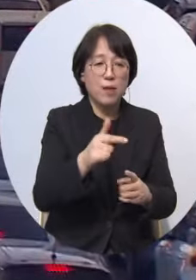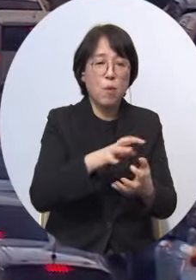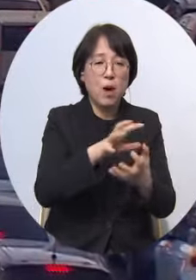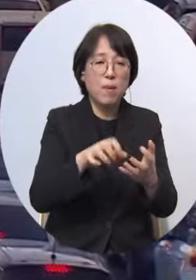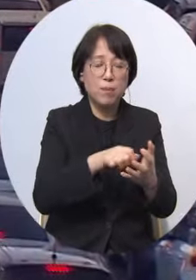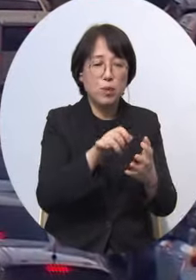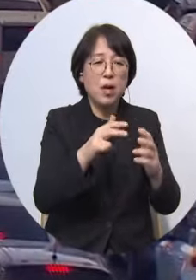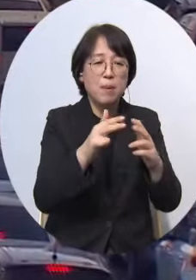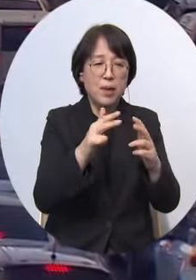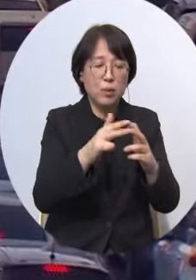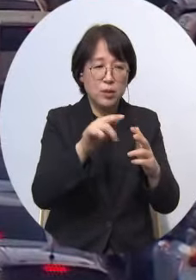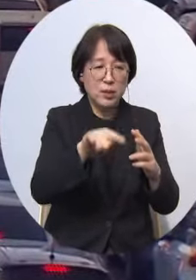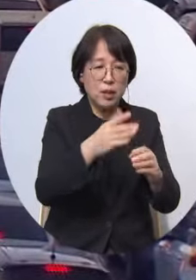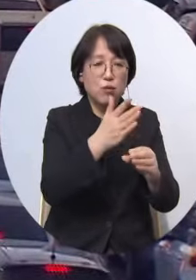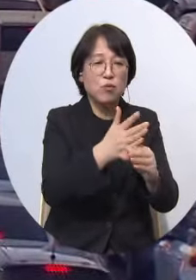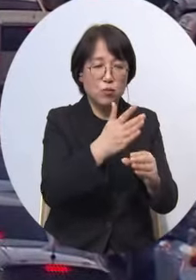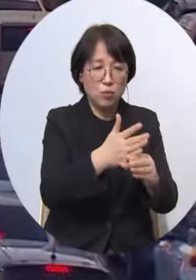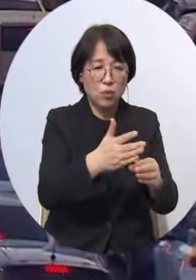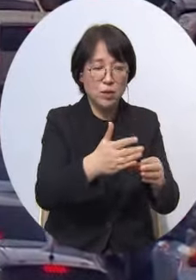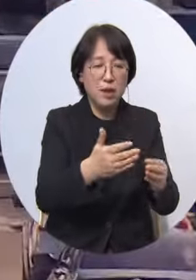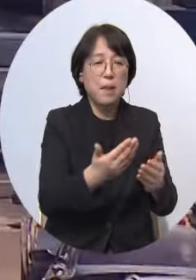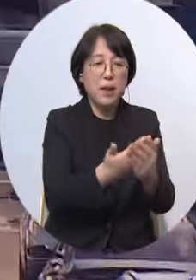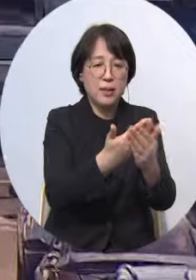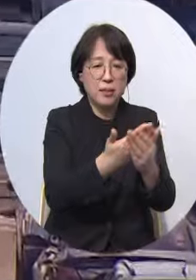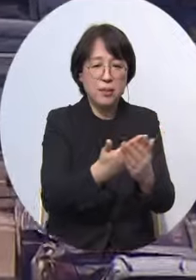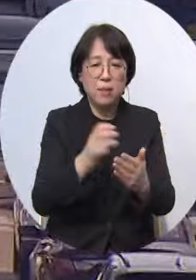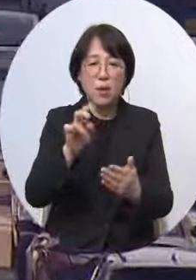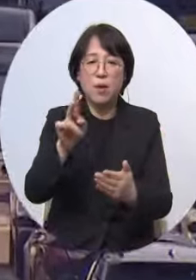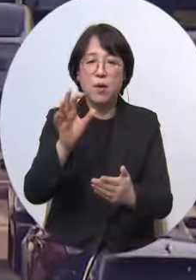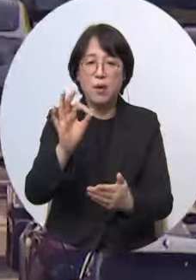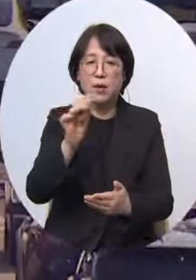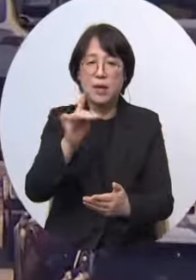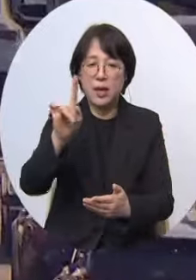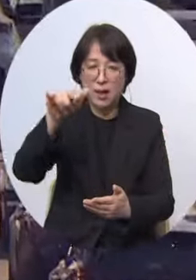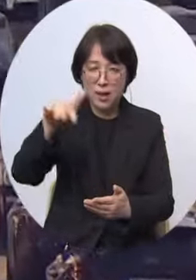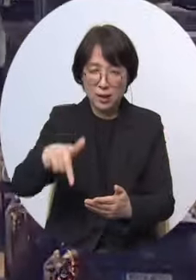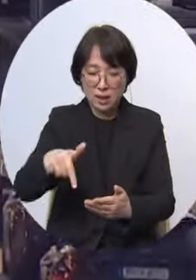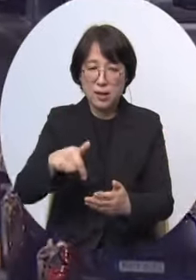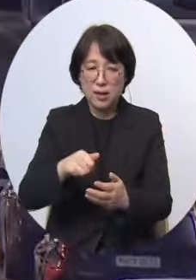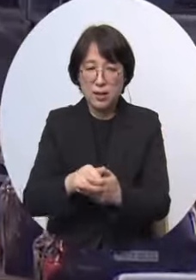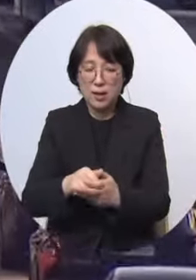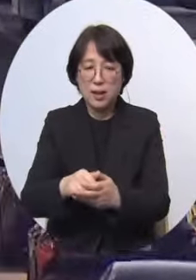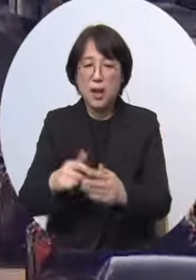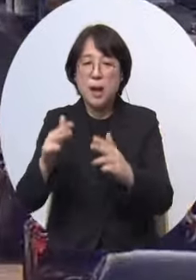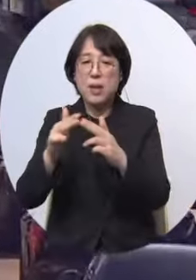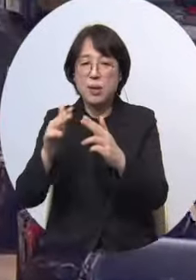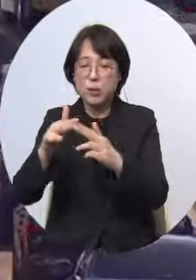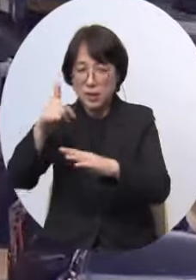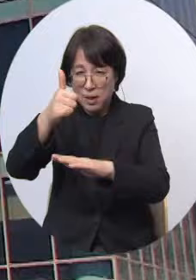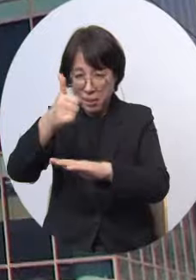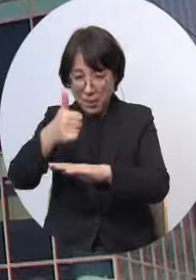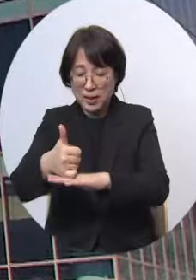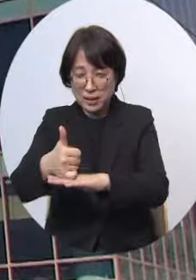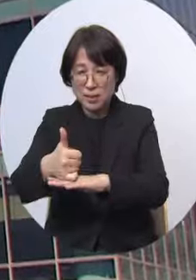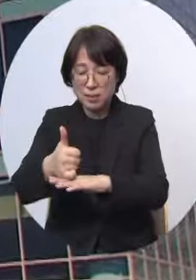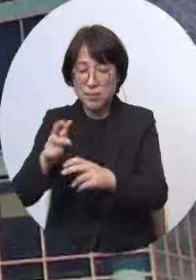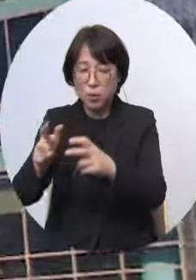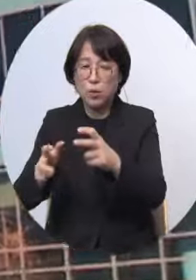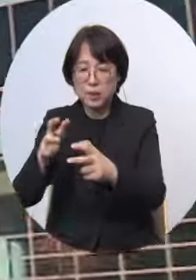기술 거점으로 발전시킵니다. 평택은 차세대 소자, 첨단 패키징 등 신기술 연구 거점으로